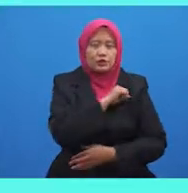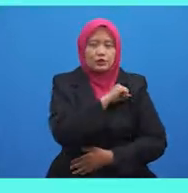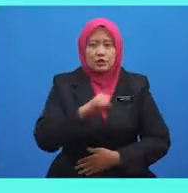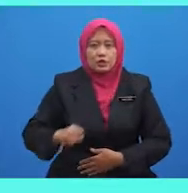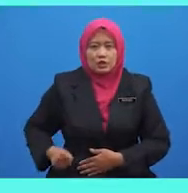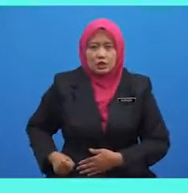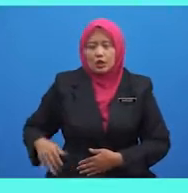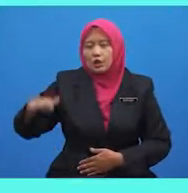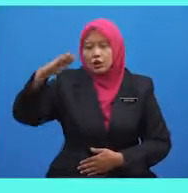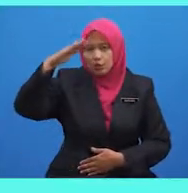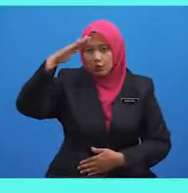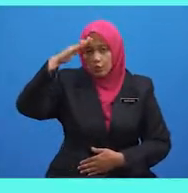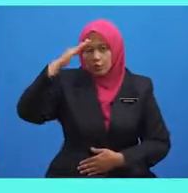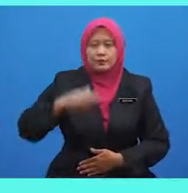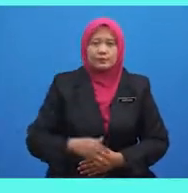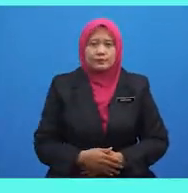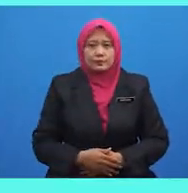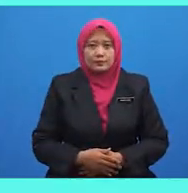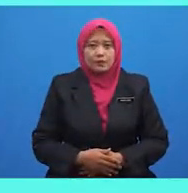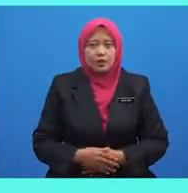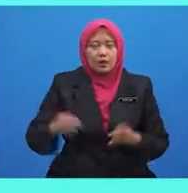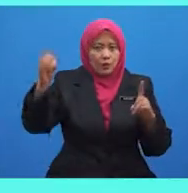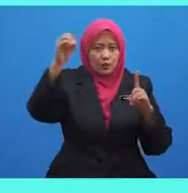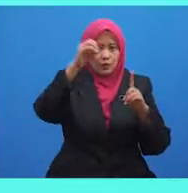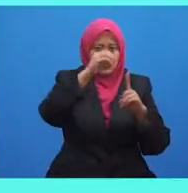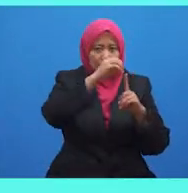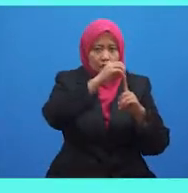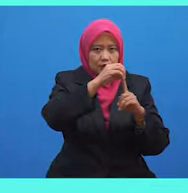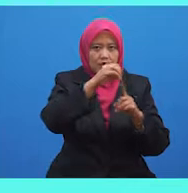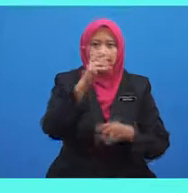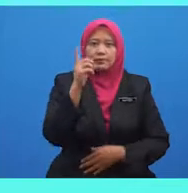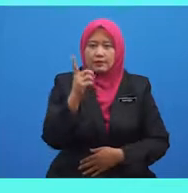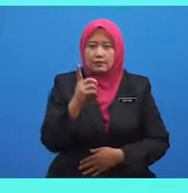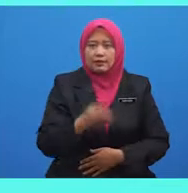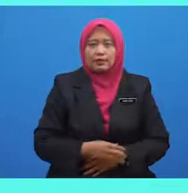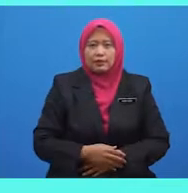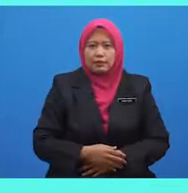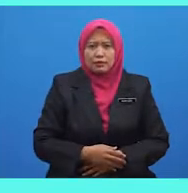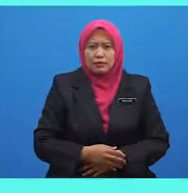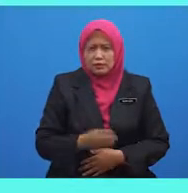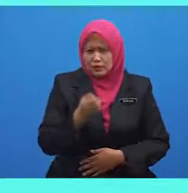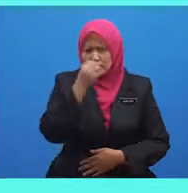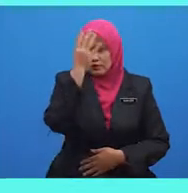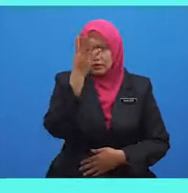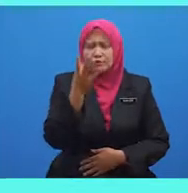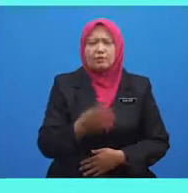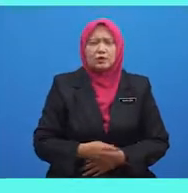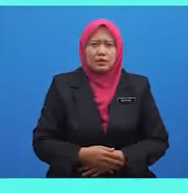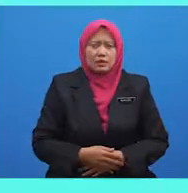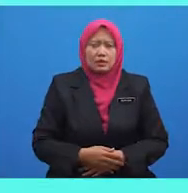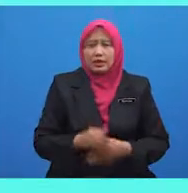Jadi, objektif pembelajaran kita pada hari ini ialah yang pertama, menerangkan bagaimana